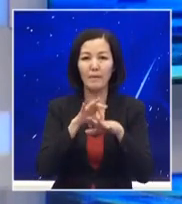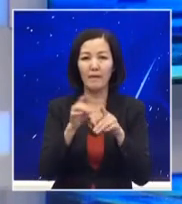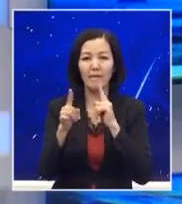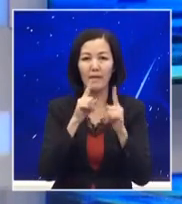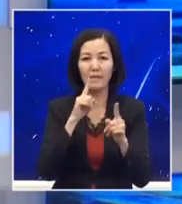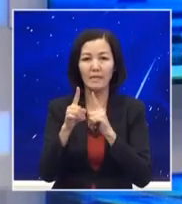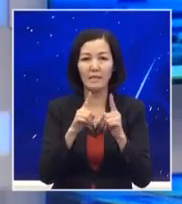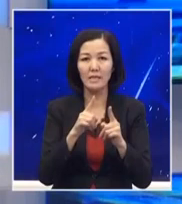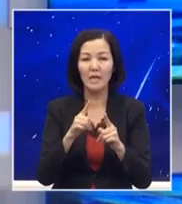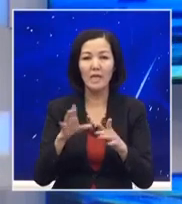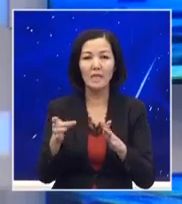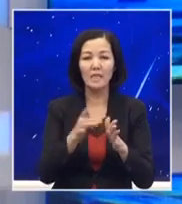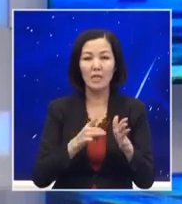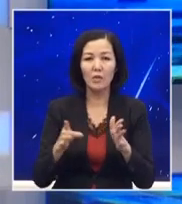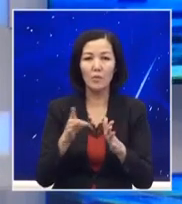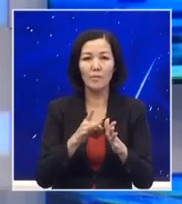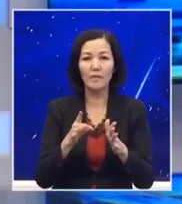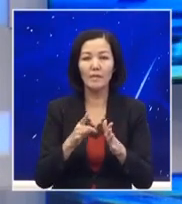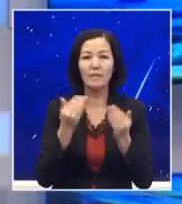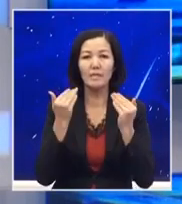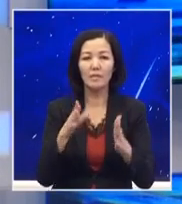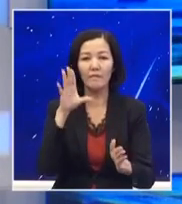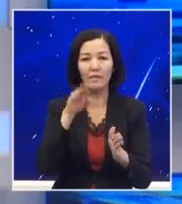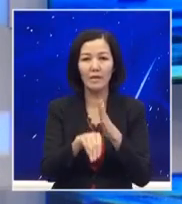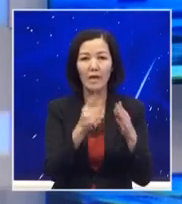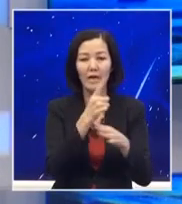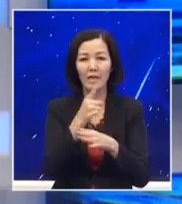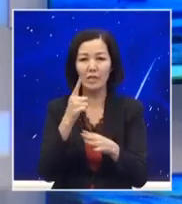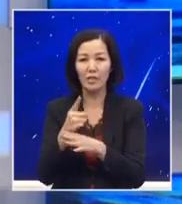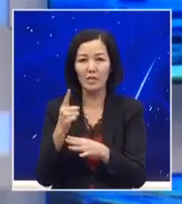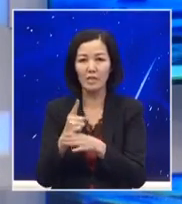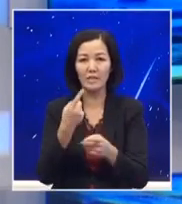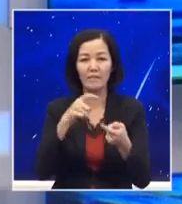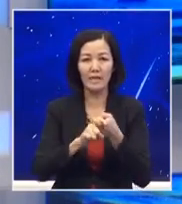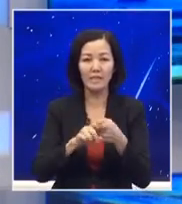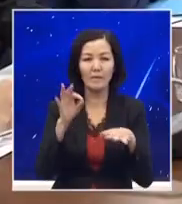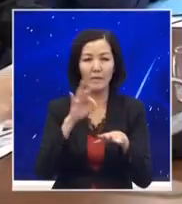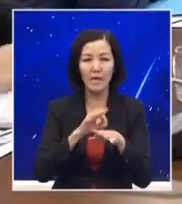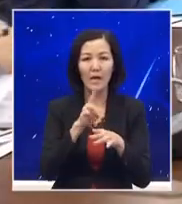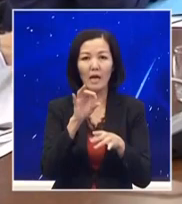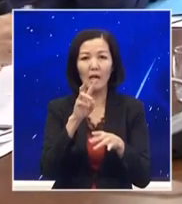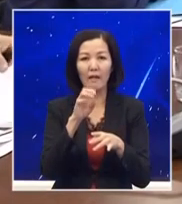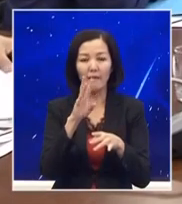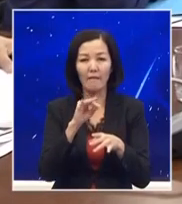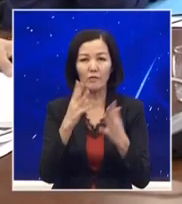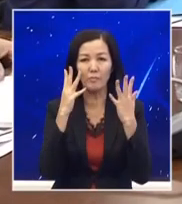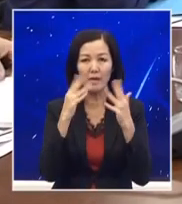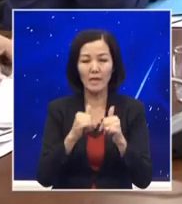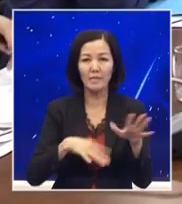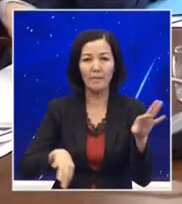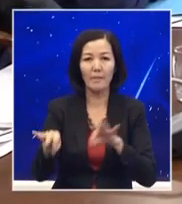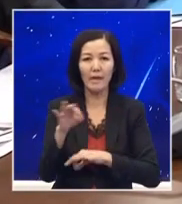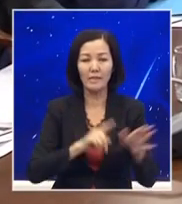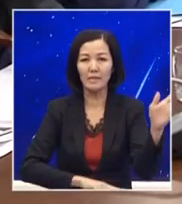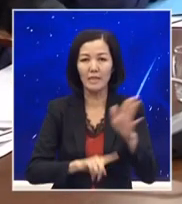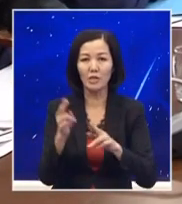правительственного селектора с регионами. Несмотря на введение ограничительных мер, связанных с пандемией коронавируса, количество проектов с